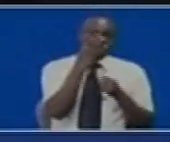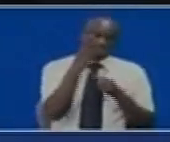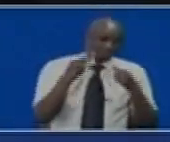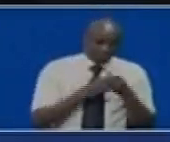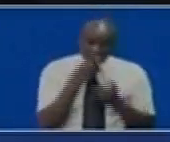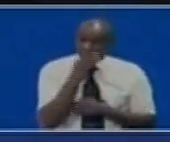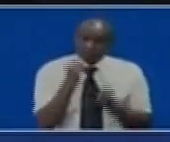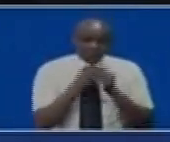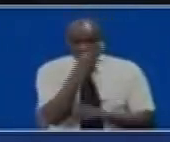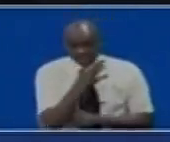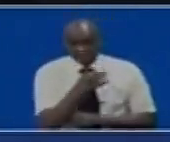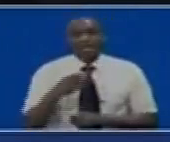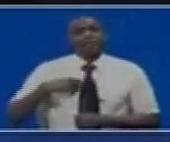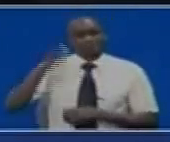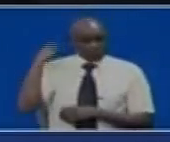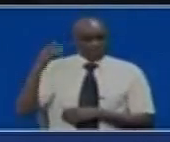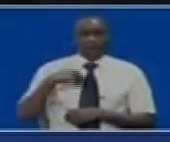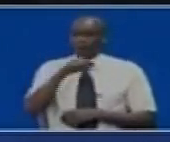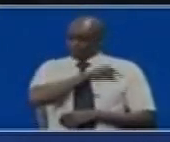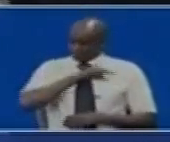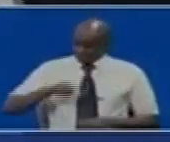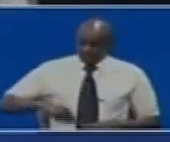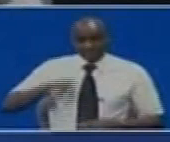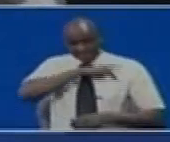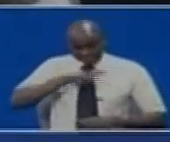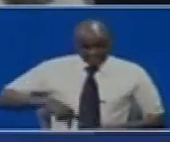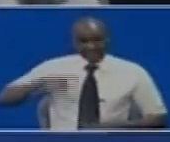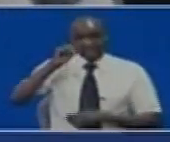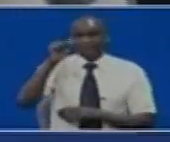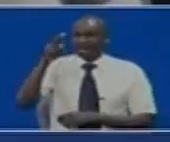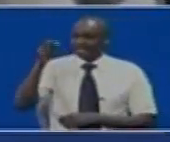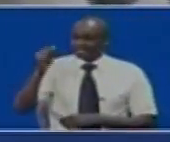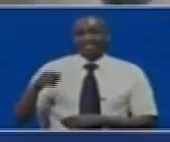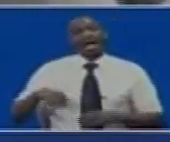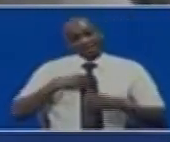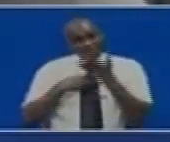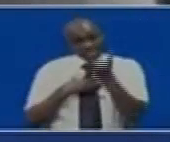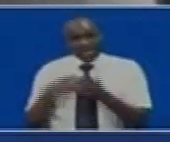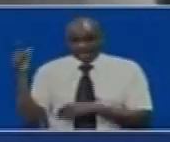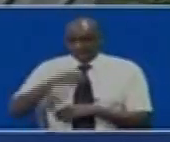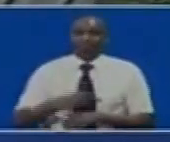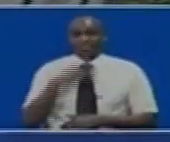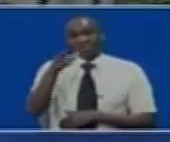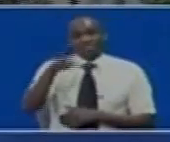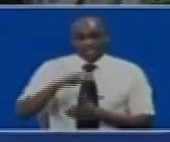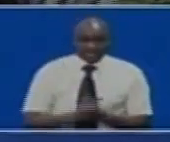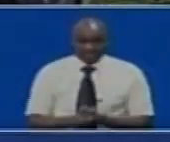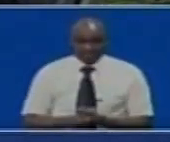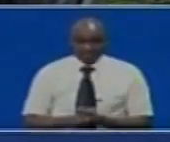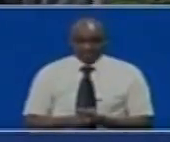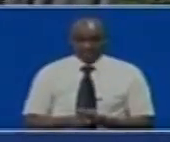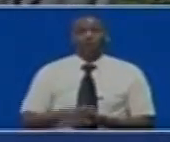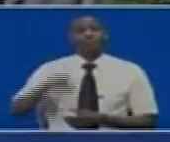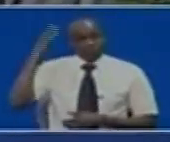56, mwanamalkia Princess Margaret wa Uingereza alizuru mtaa wa Kaloleni na kufika ukumbini. Women used to meet